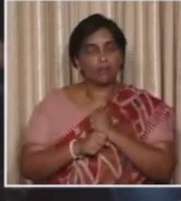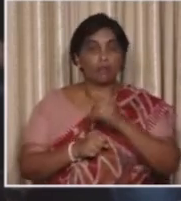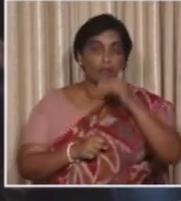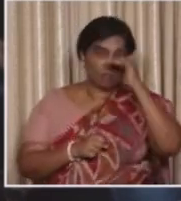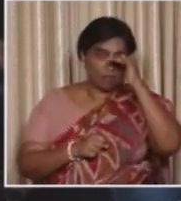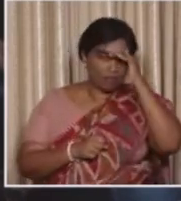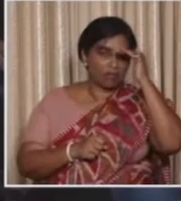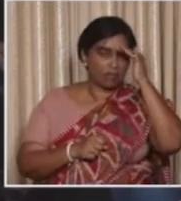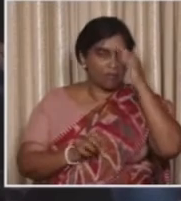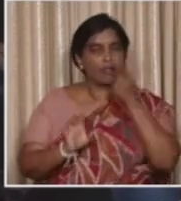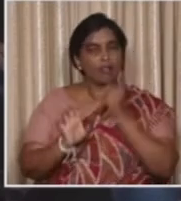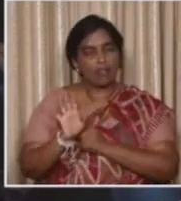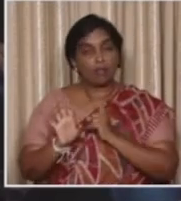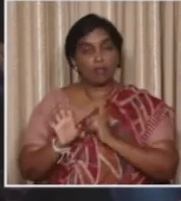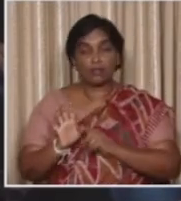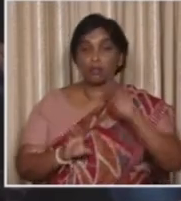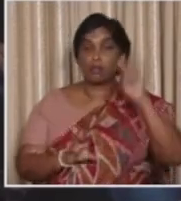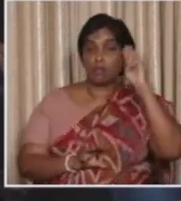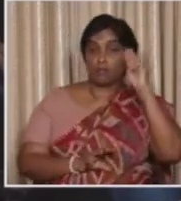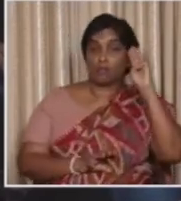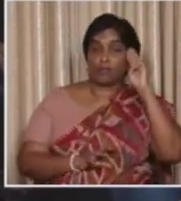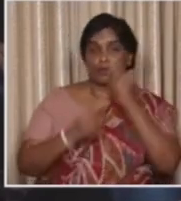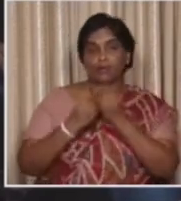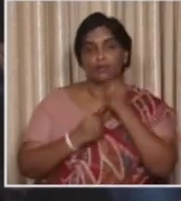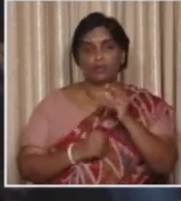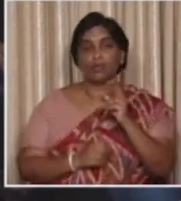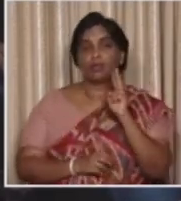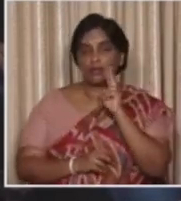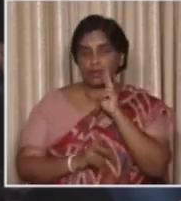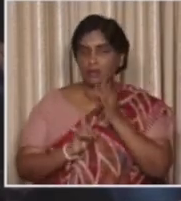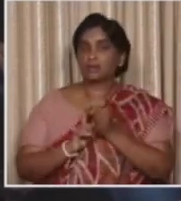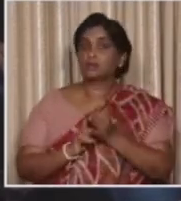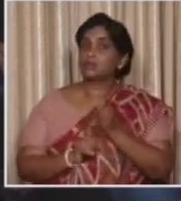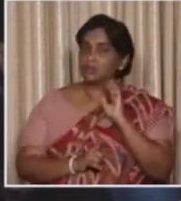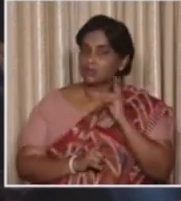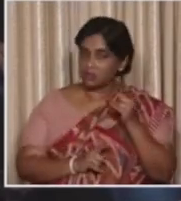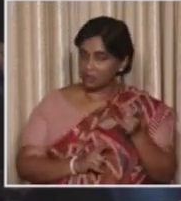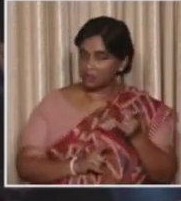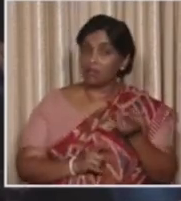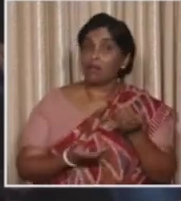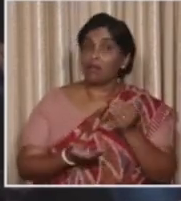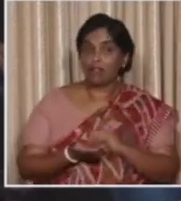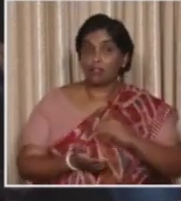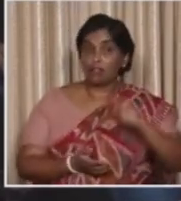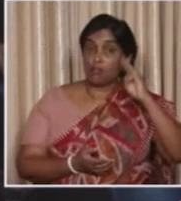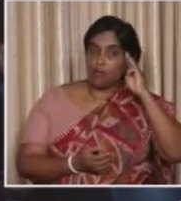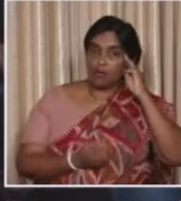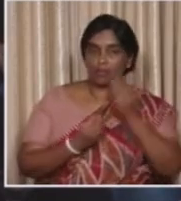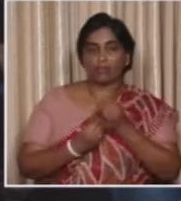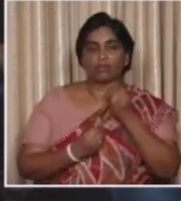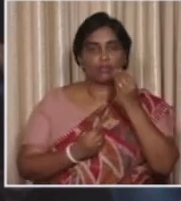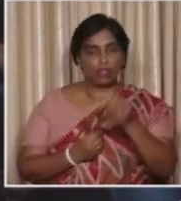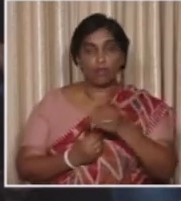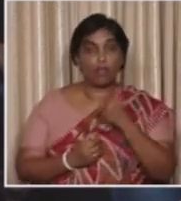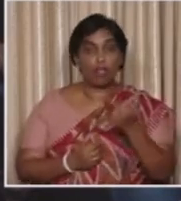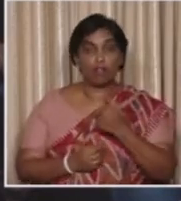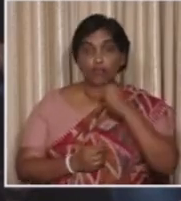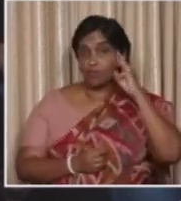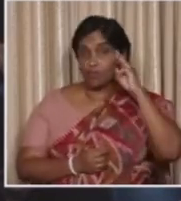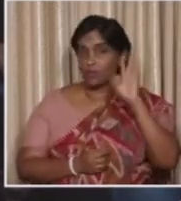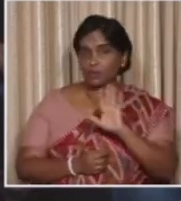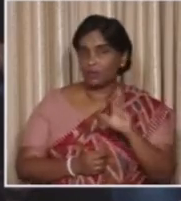නායකයෝ හැමදාම පොරොන්දු දෙනු. රනිල් වික්‍රමසිංහ ජනාධිපතිවරයාත් නැවත පොරොන්දුවක් දුන්නා. මේක අලුත් පොරොන්දුවක්